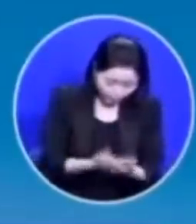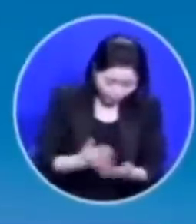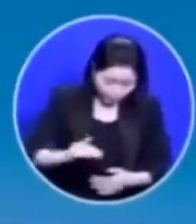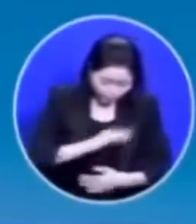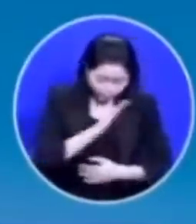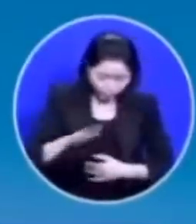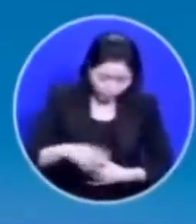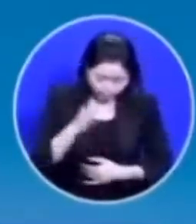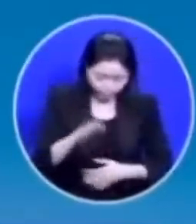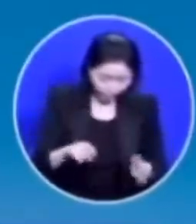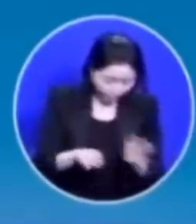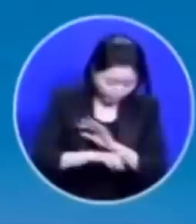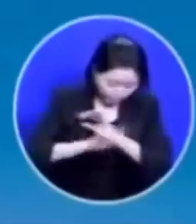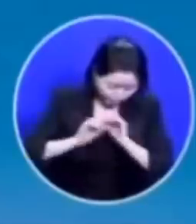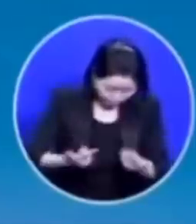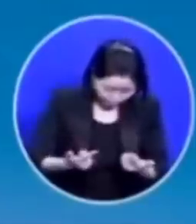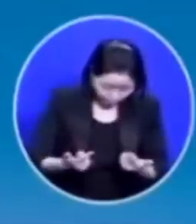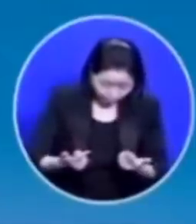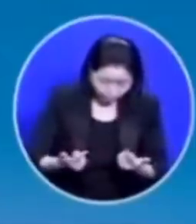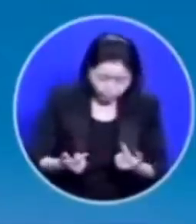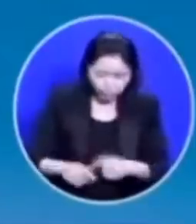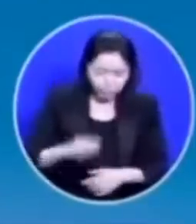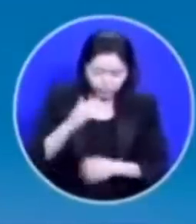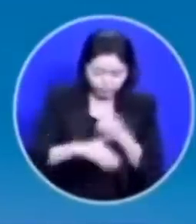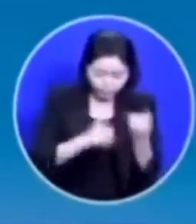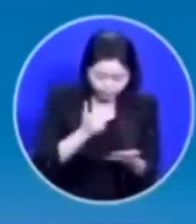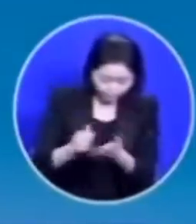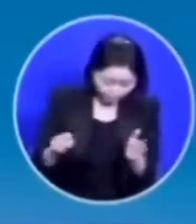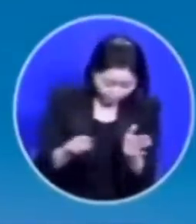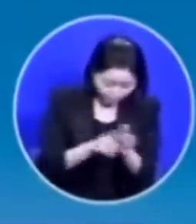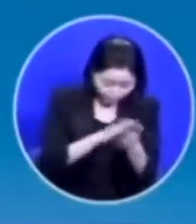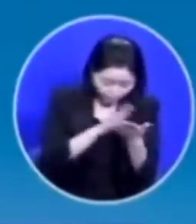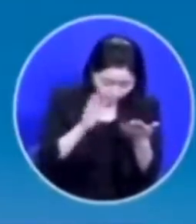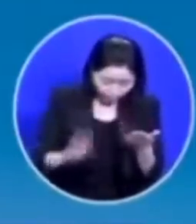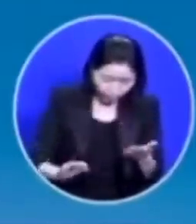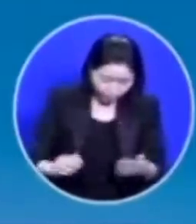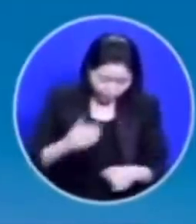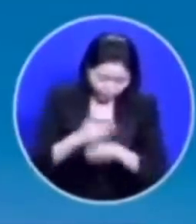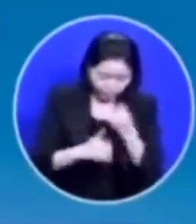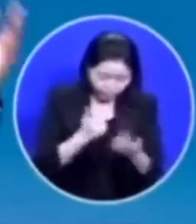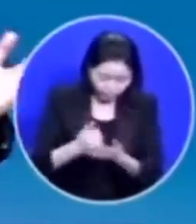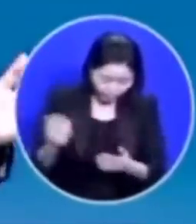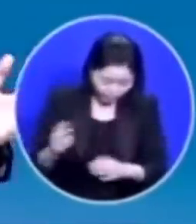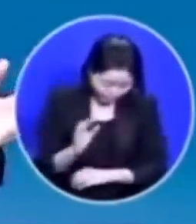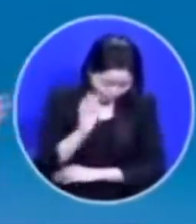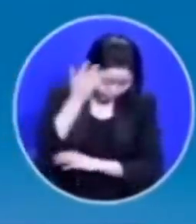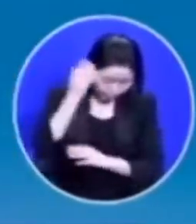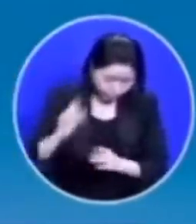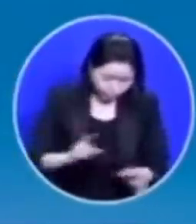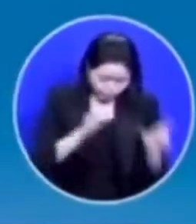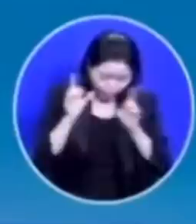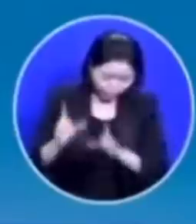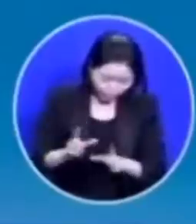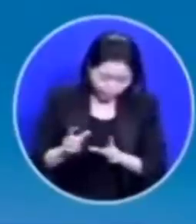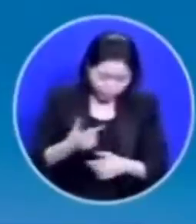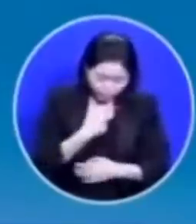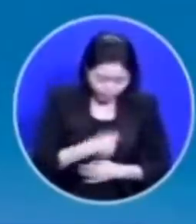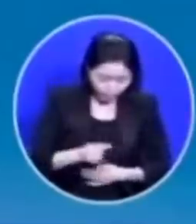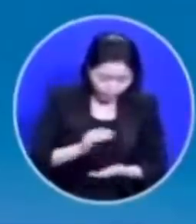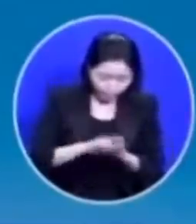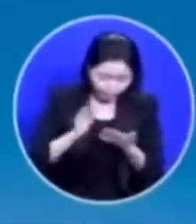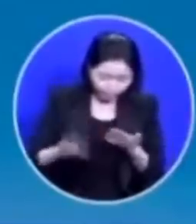우리는 돈을 믿고 살지 아니하고 하나님을 믿습니다 하나님을 영화롭게 하는 삶을 살기를 원한